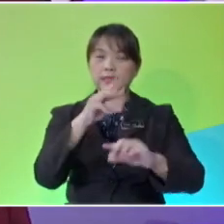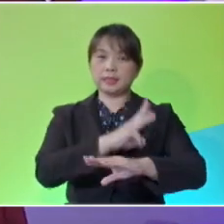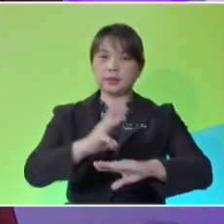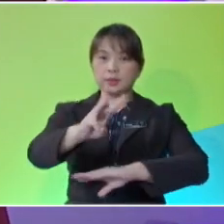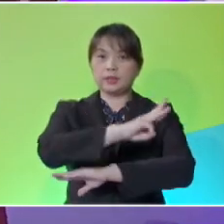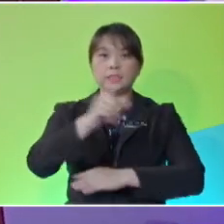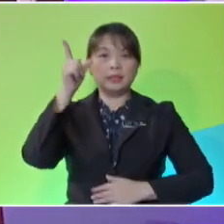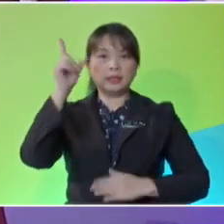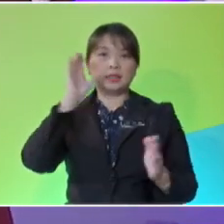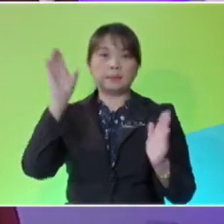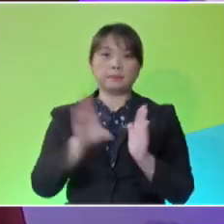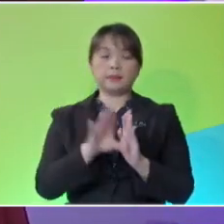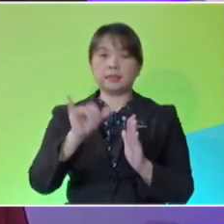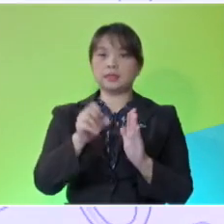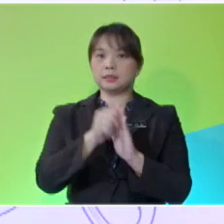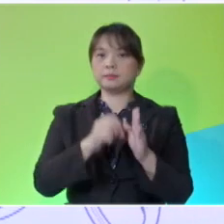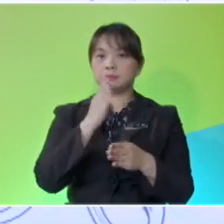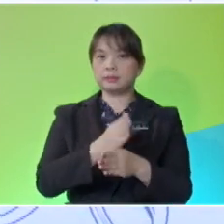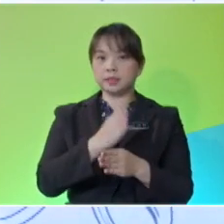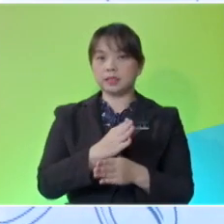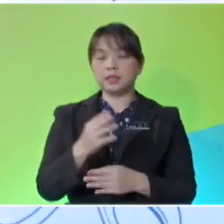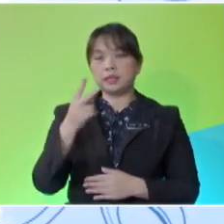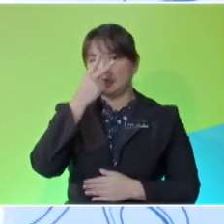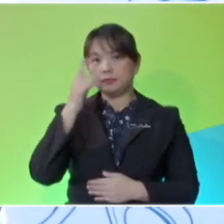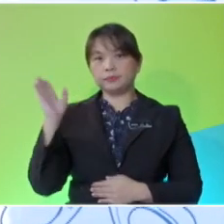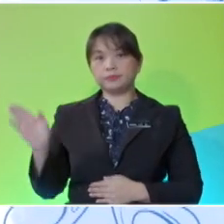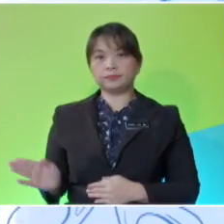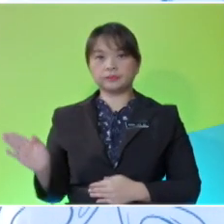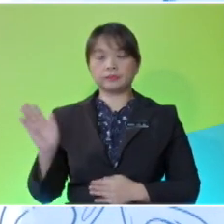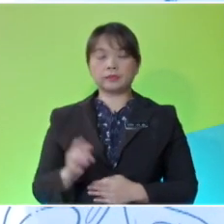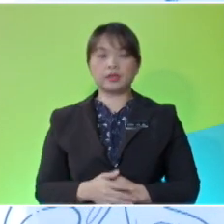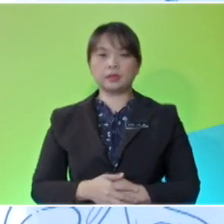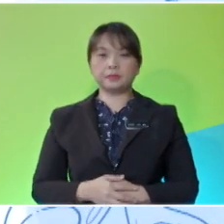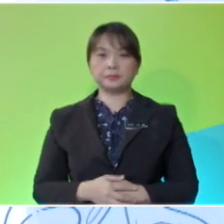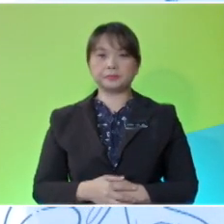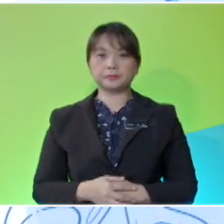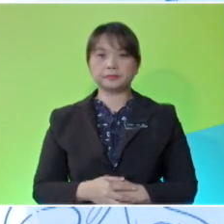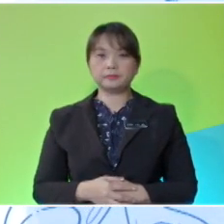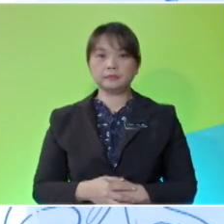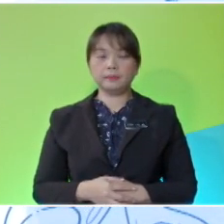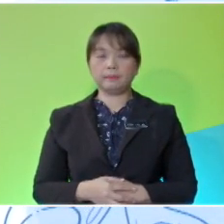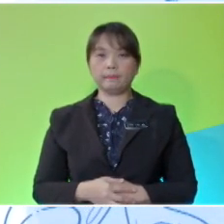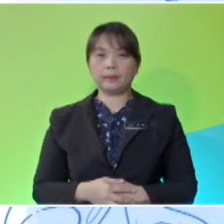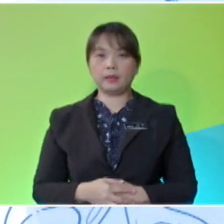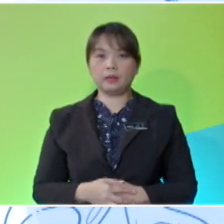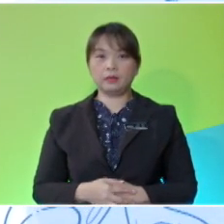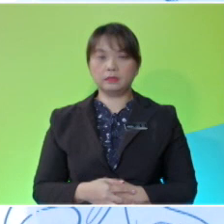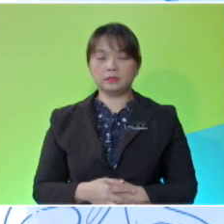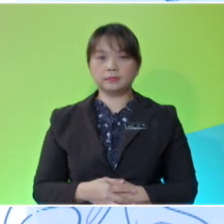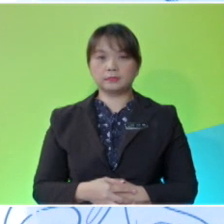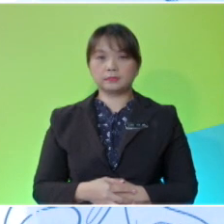yang sebenarnya ini contoh kawasan pinggir pantai banyaknya di Indonesia juga terdapat banyak kawasan pantai yang menarik untuk kita